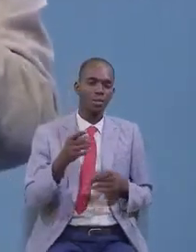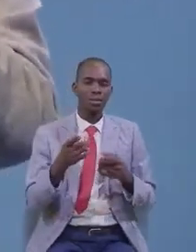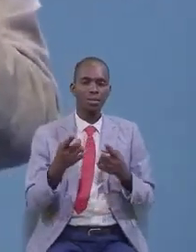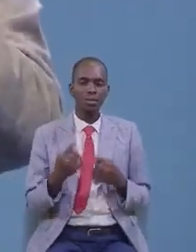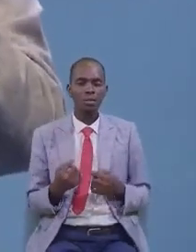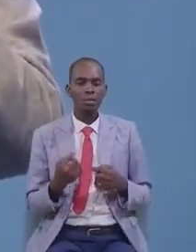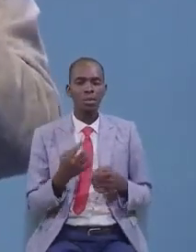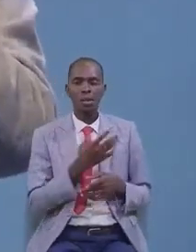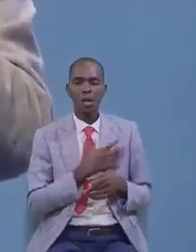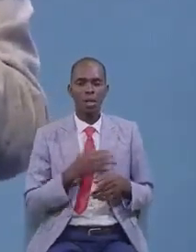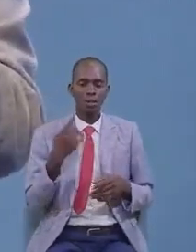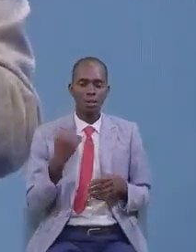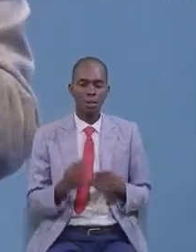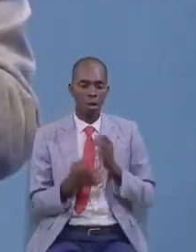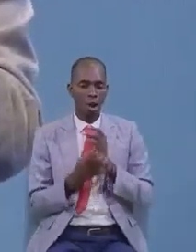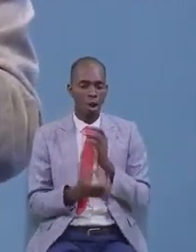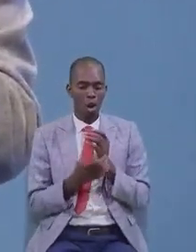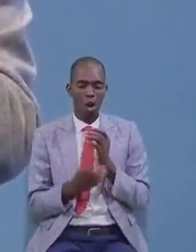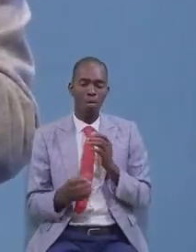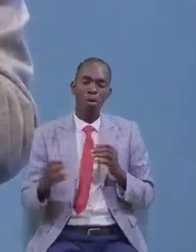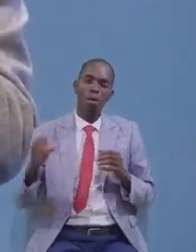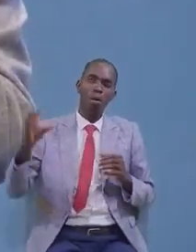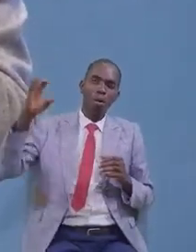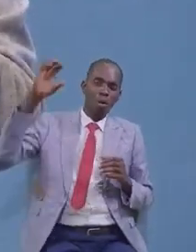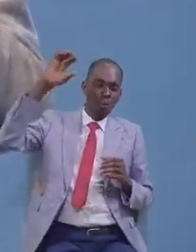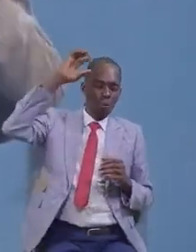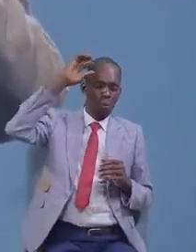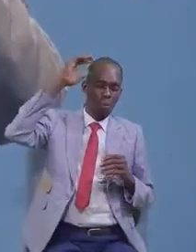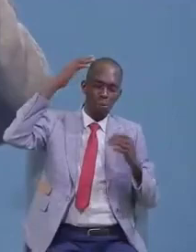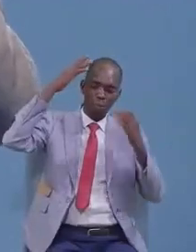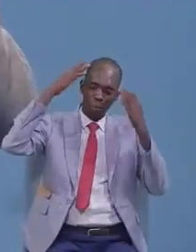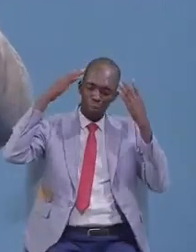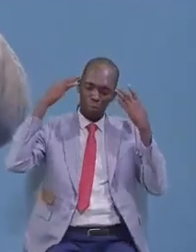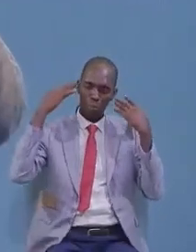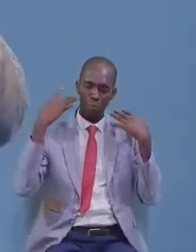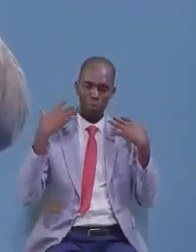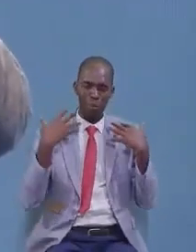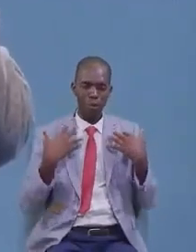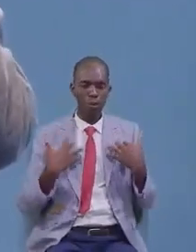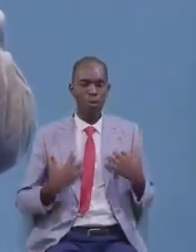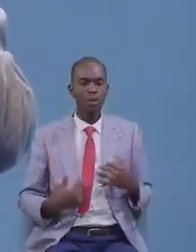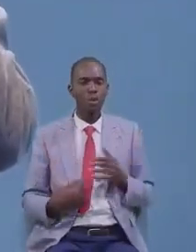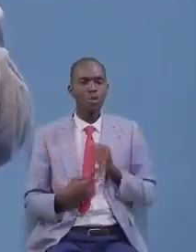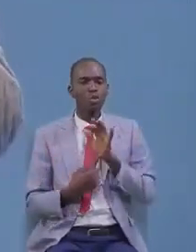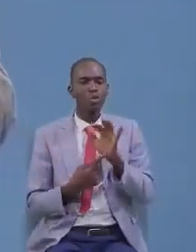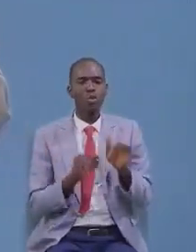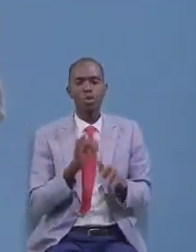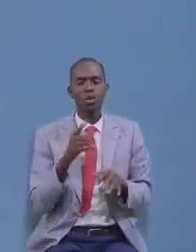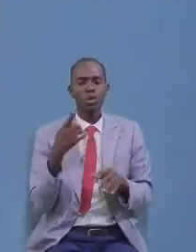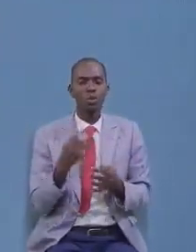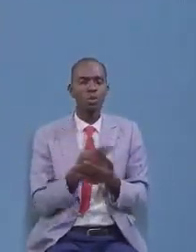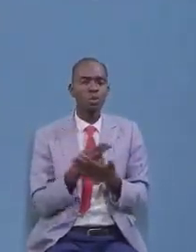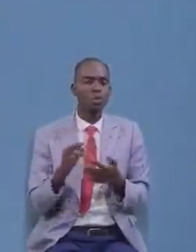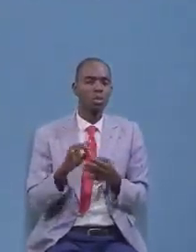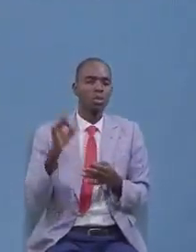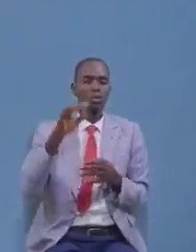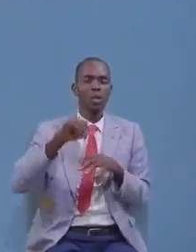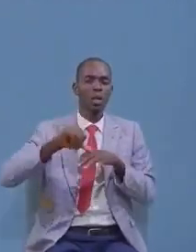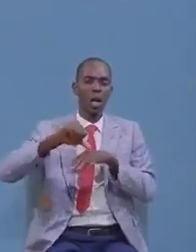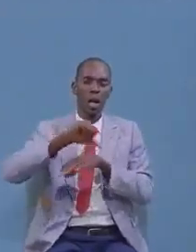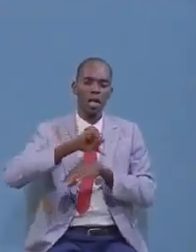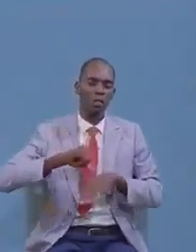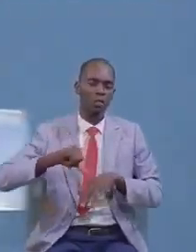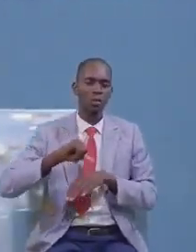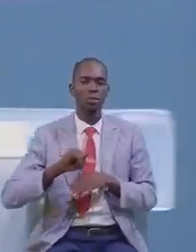the oil poured on him. తైలం అతని మీద పోయబడింది. Symbolizing the Holy Ghost anointing. ఇదిగో